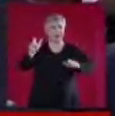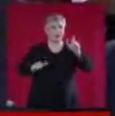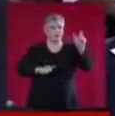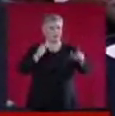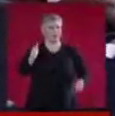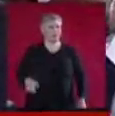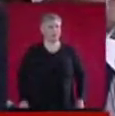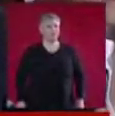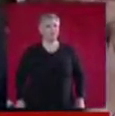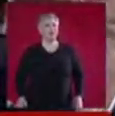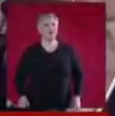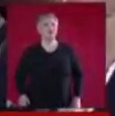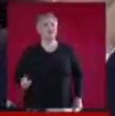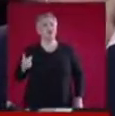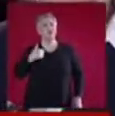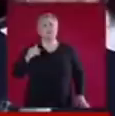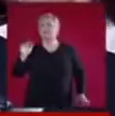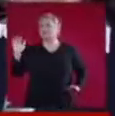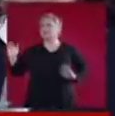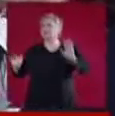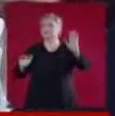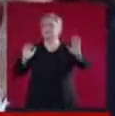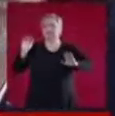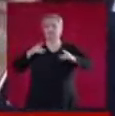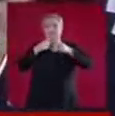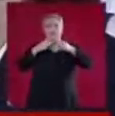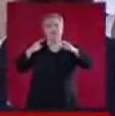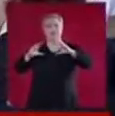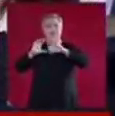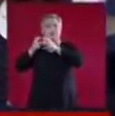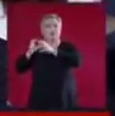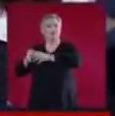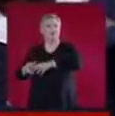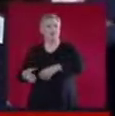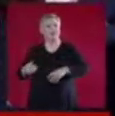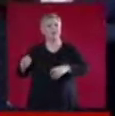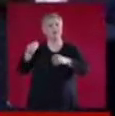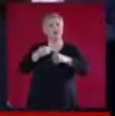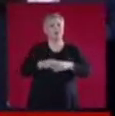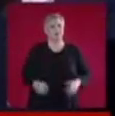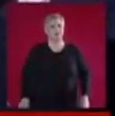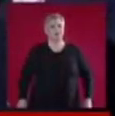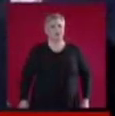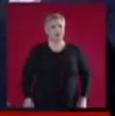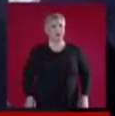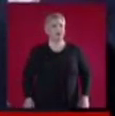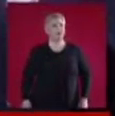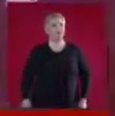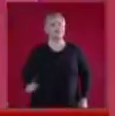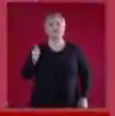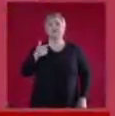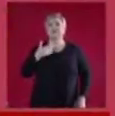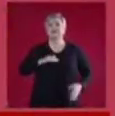κάλεσμα μας για μία ευρεία προοδευτική συμμαχία βρίσκει σάρκα και οστά στον κοινωνικό